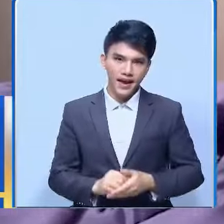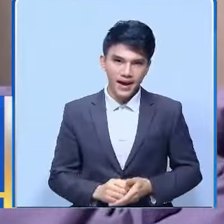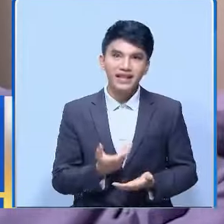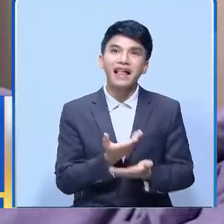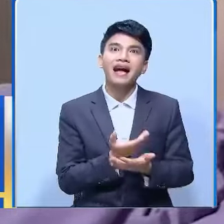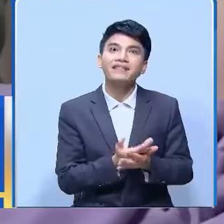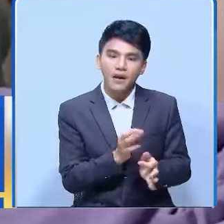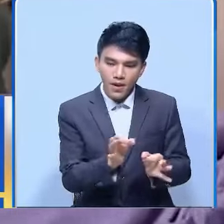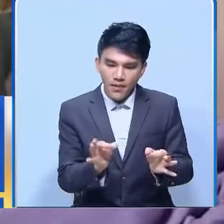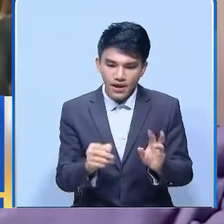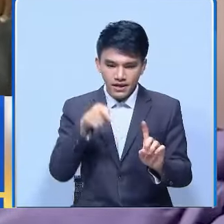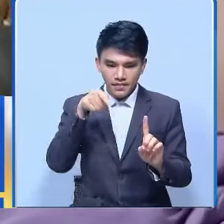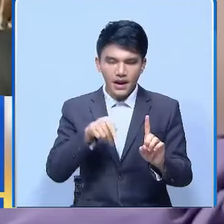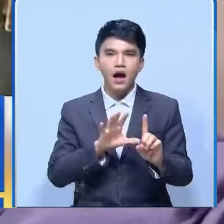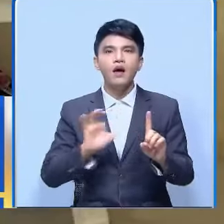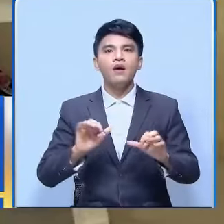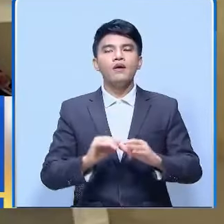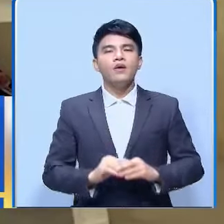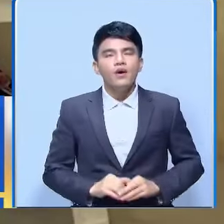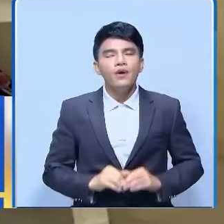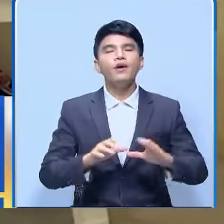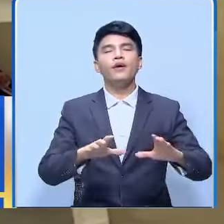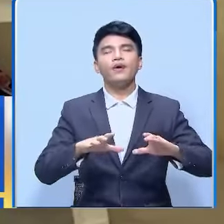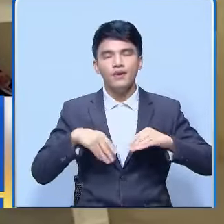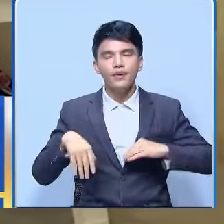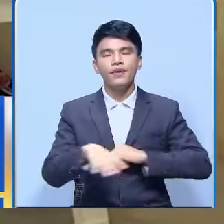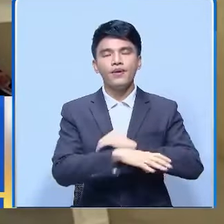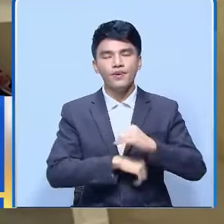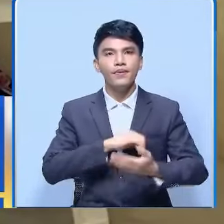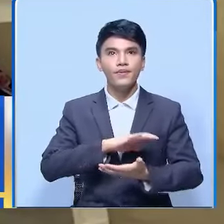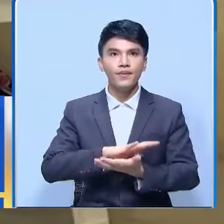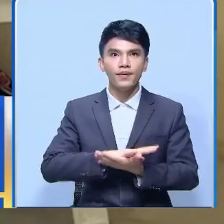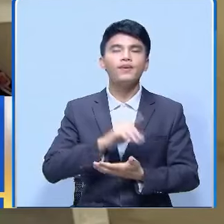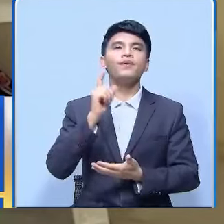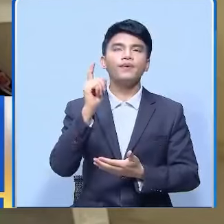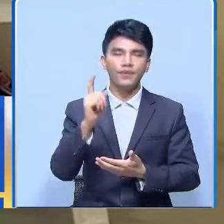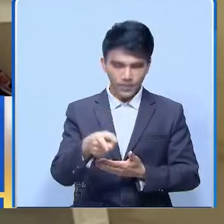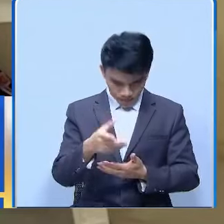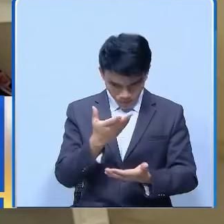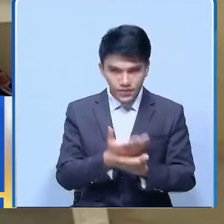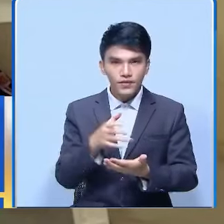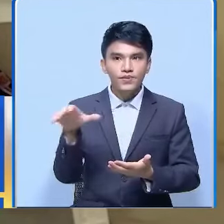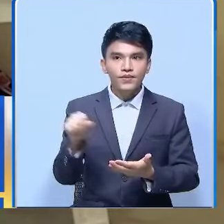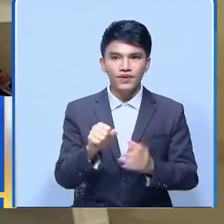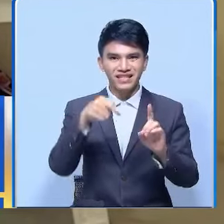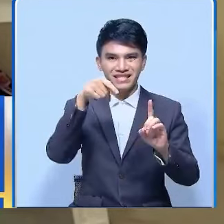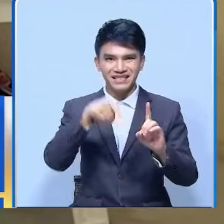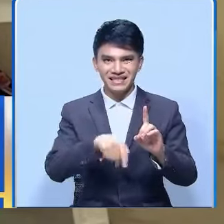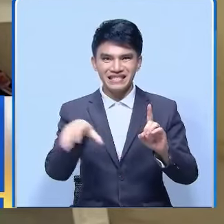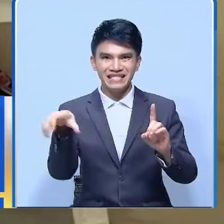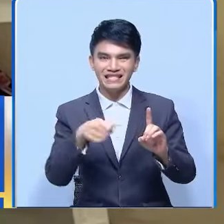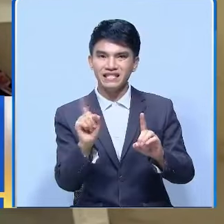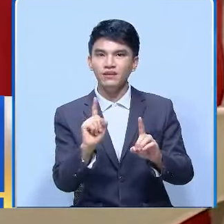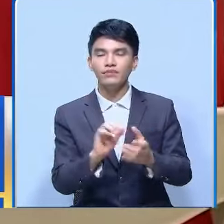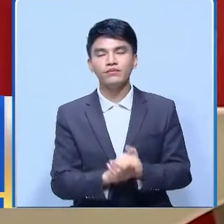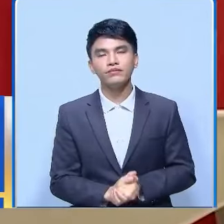กกว่า 1,500 บาทเลยนะครับแล้วยอมรับว่าขโมยมาจากโรงเรียนแห่งหนึ่งถามว่าเงินเหรียญพันกว่าบาทเนี่ยเอามายังไงอ่ะอยู่ใน